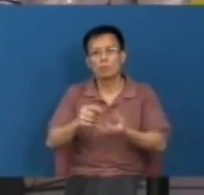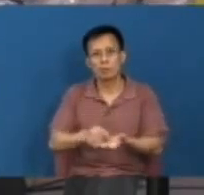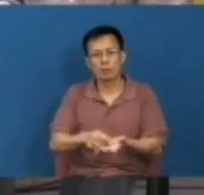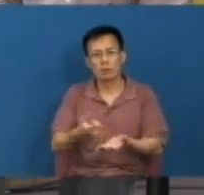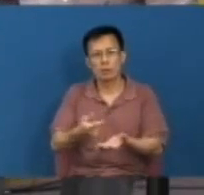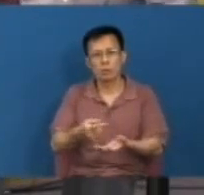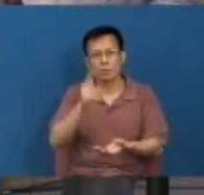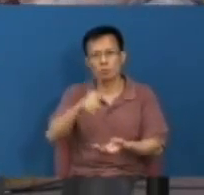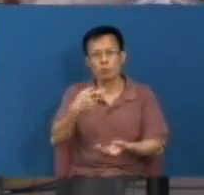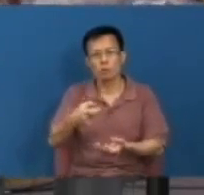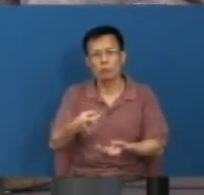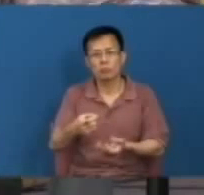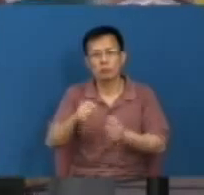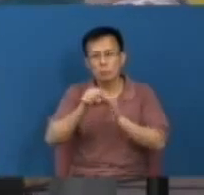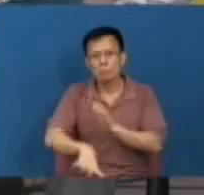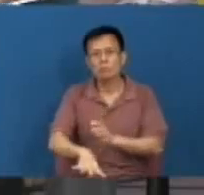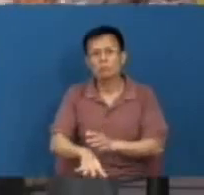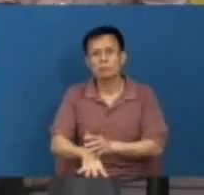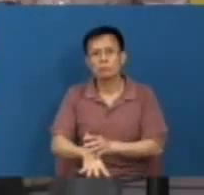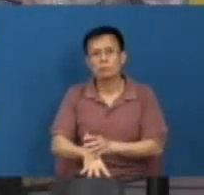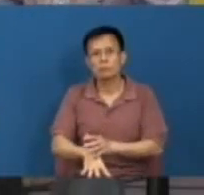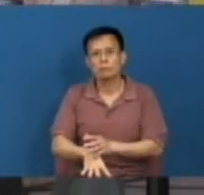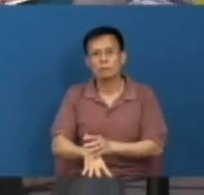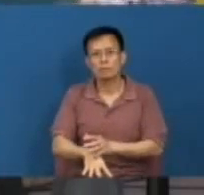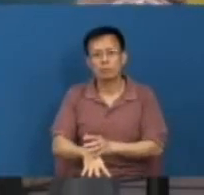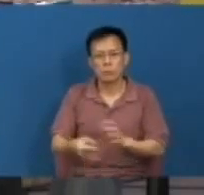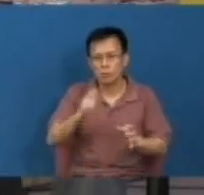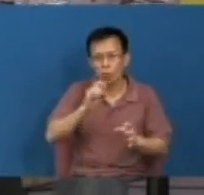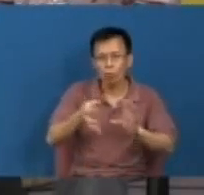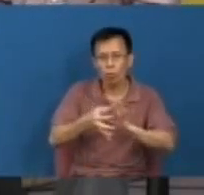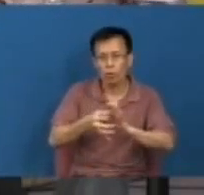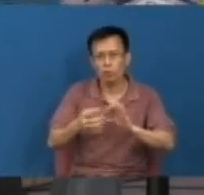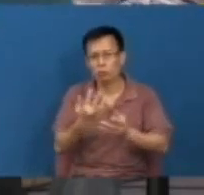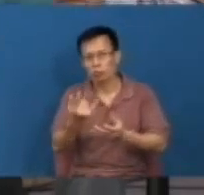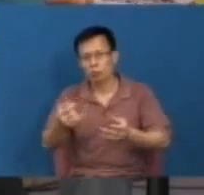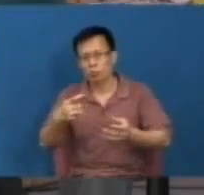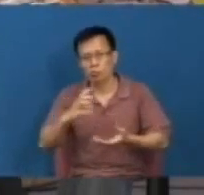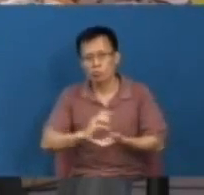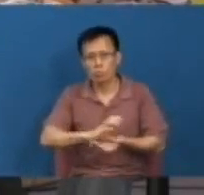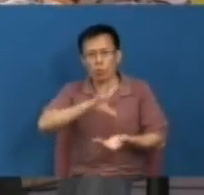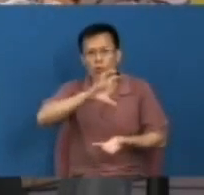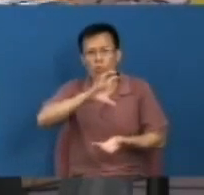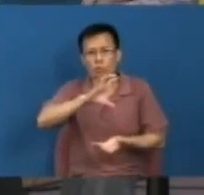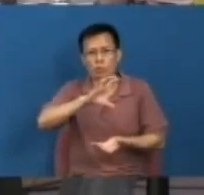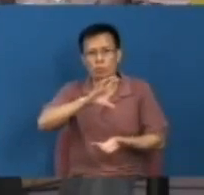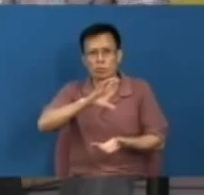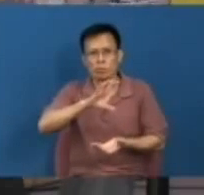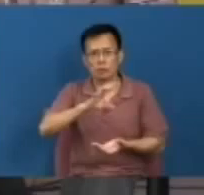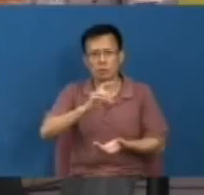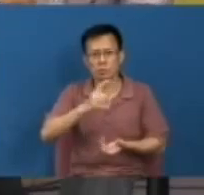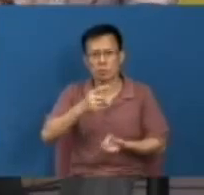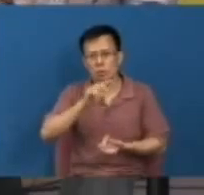金損失啦。 咁你哋嗱，我唔知啦，涉及到咁多錢或者咁重要一件事，我有冇揾律師咧？有專業人士，